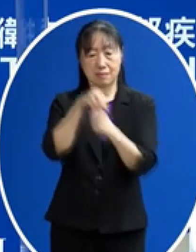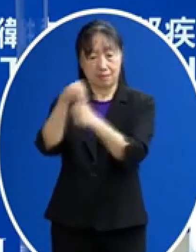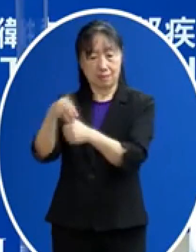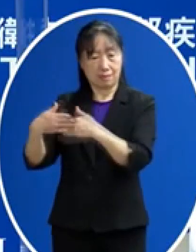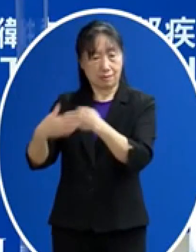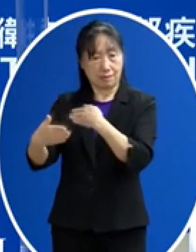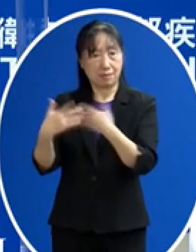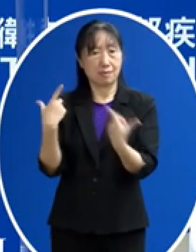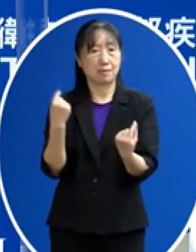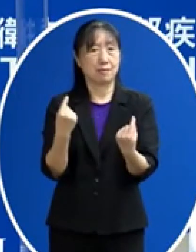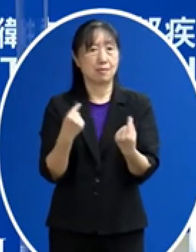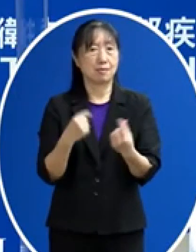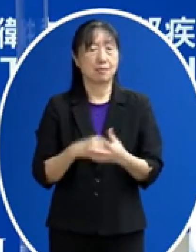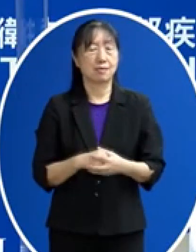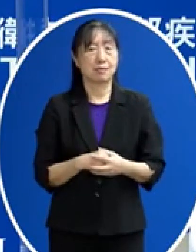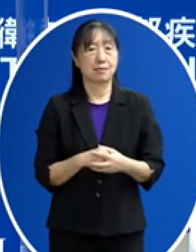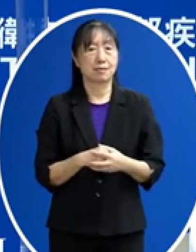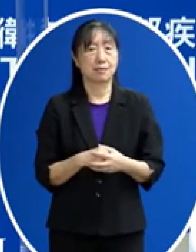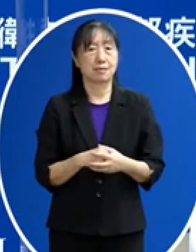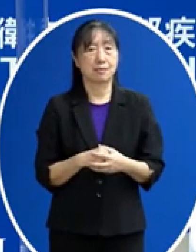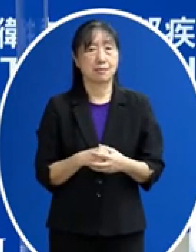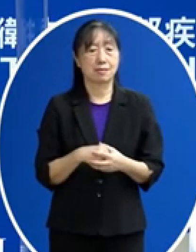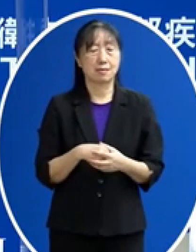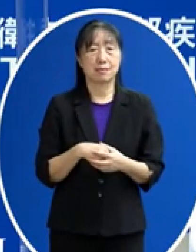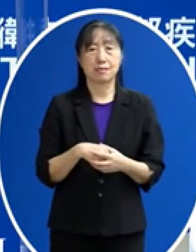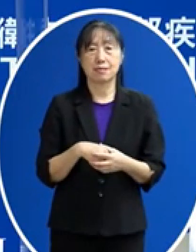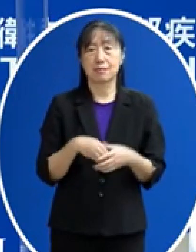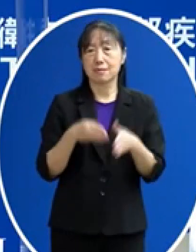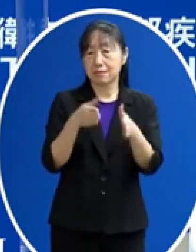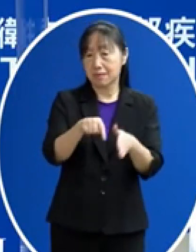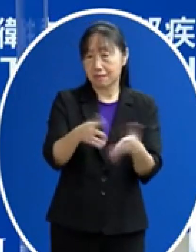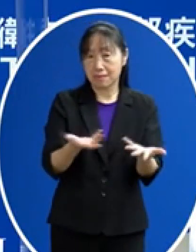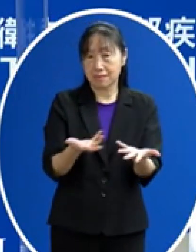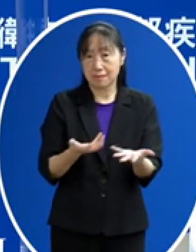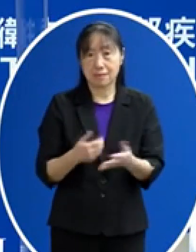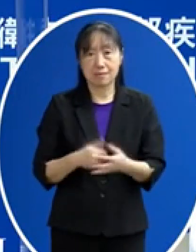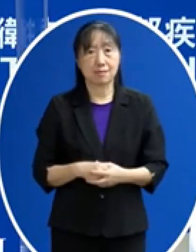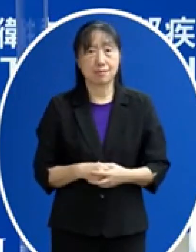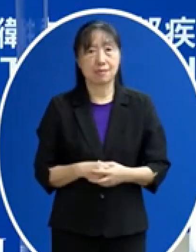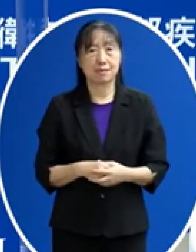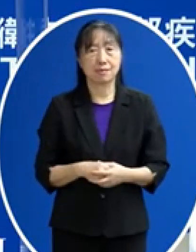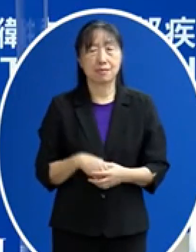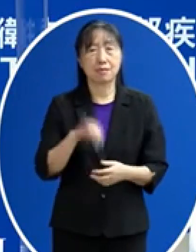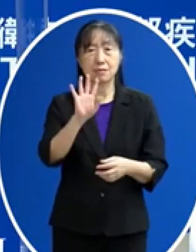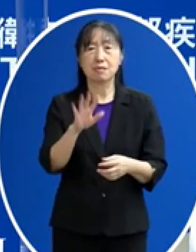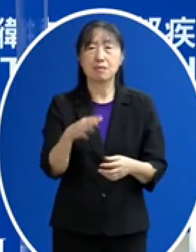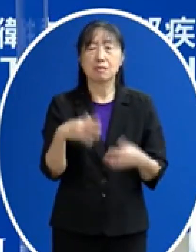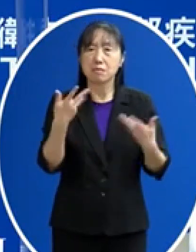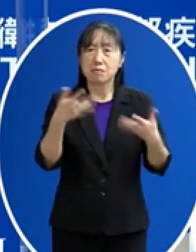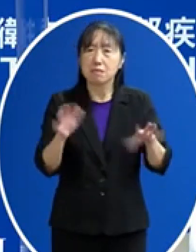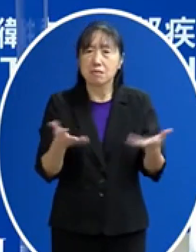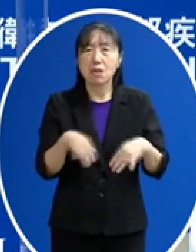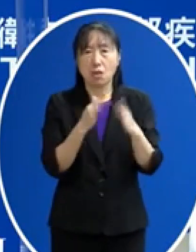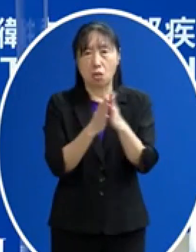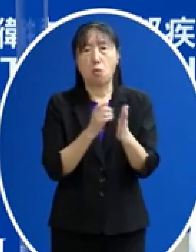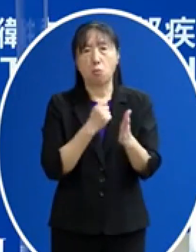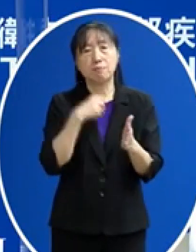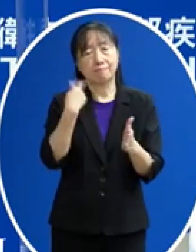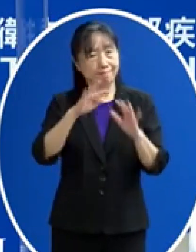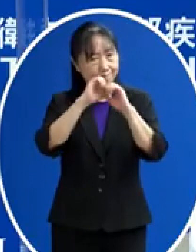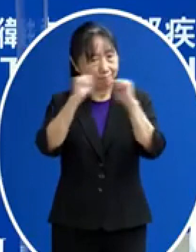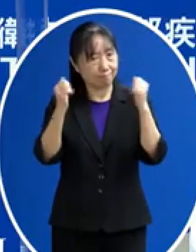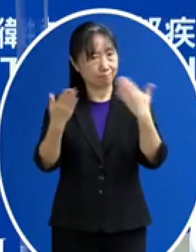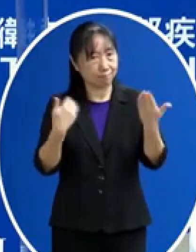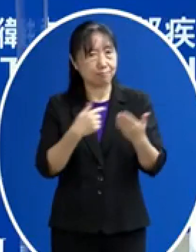中。那整体来看，当然有很多的问题需要再厘清，